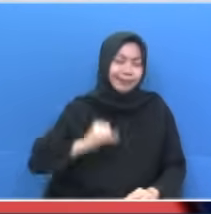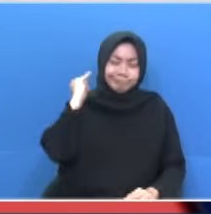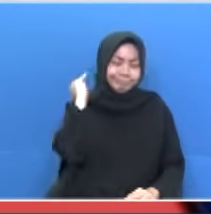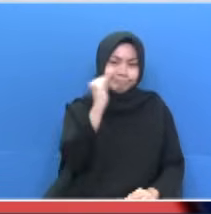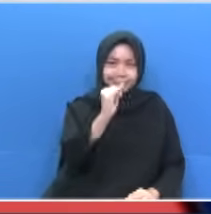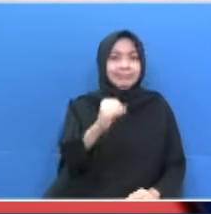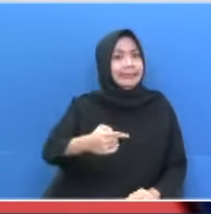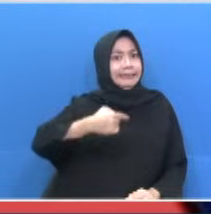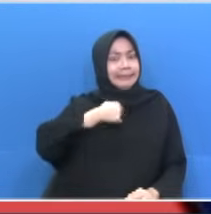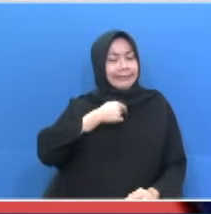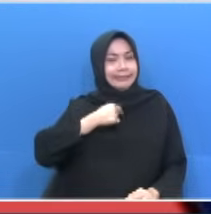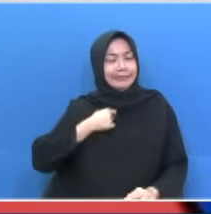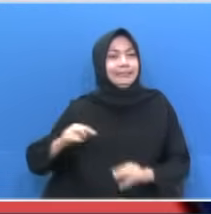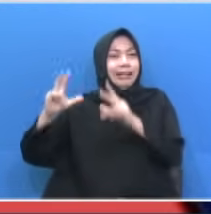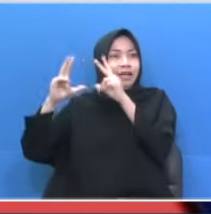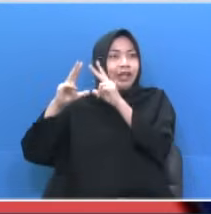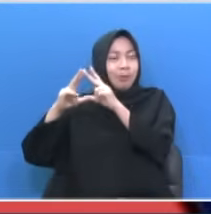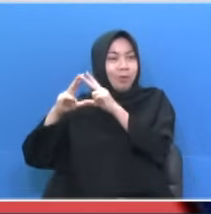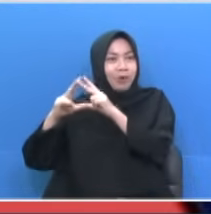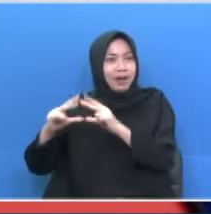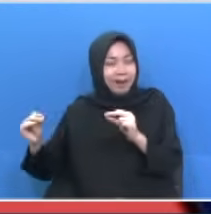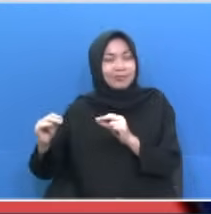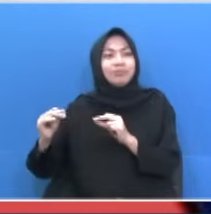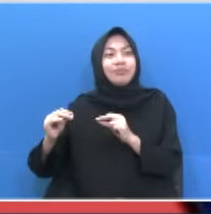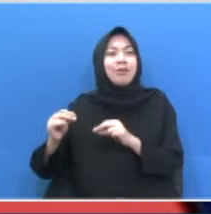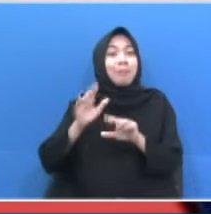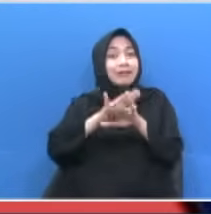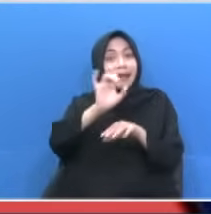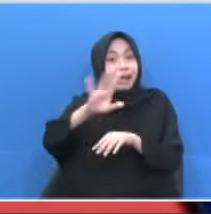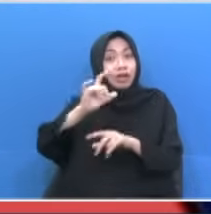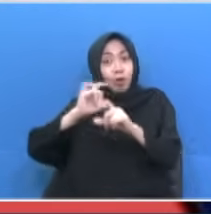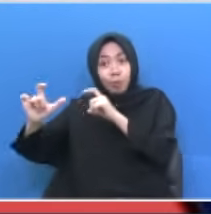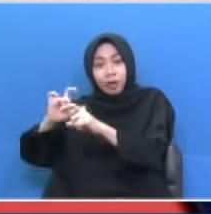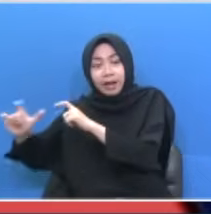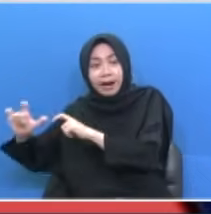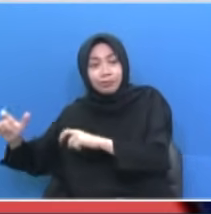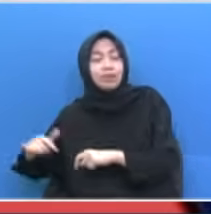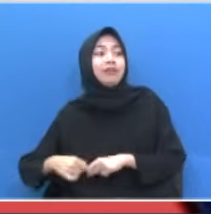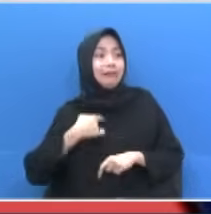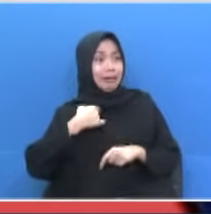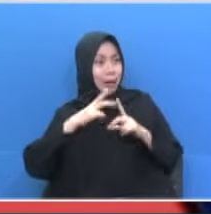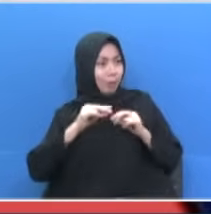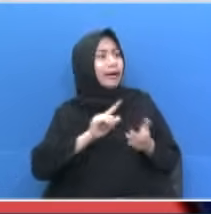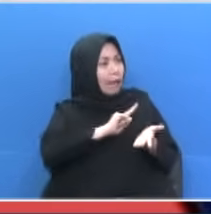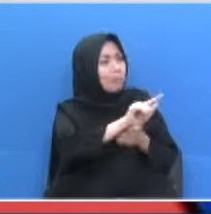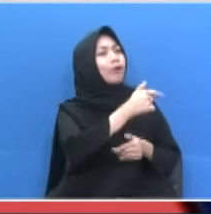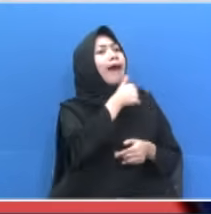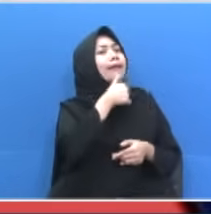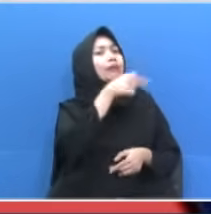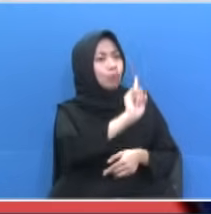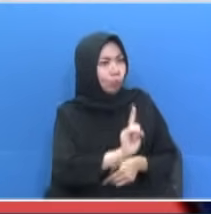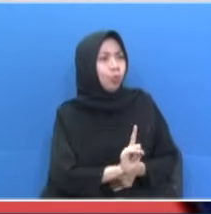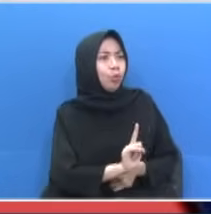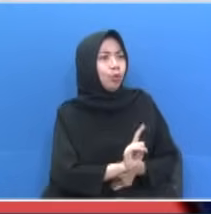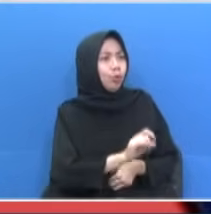kami selama ini bahkan setiap kali akan ada komunikasi dengan praktek-partai lain atau didekati oleh partai lain kami sampaikan secara terang-terangan dan